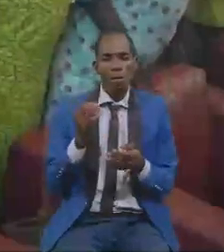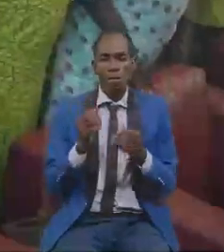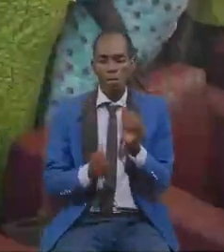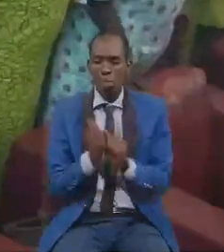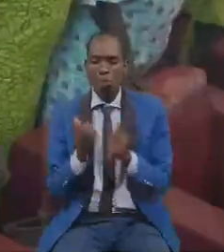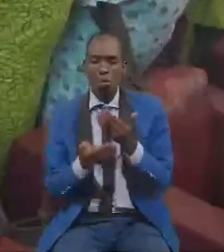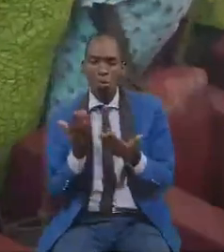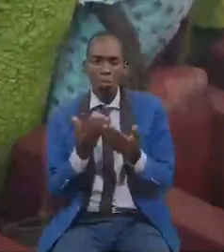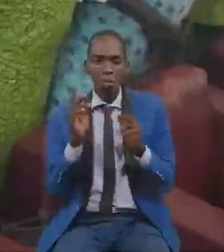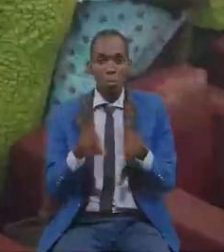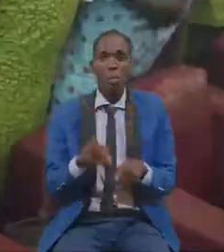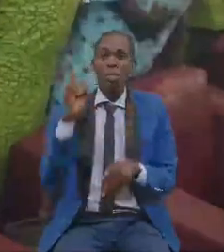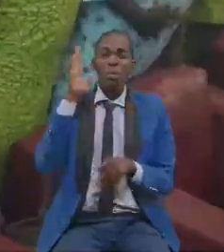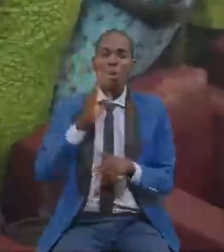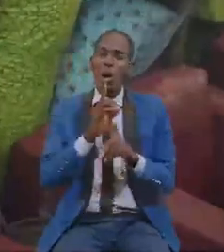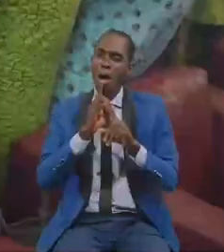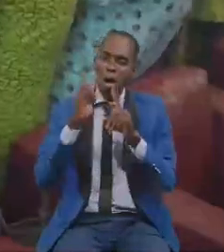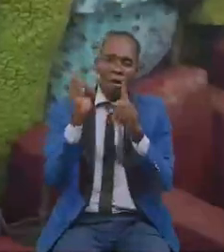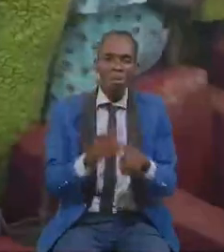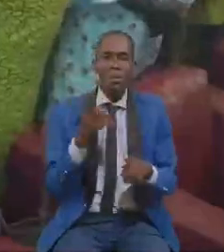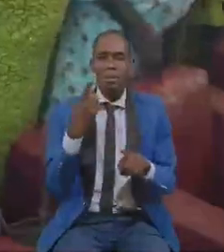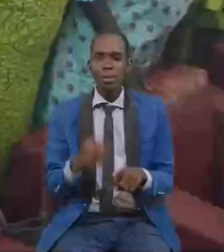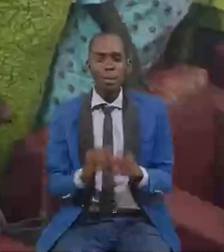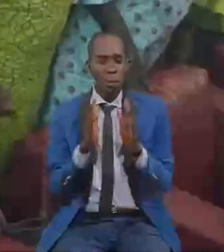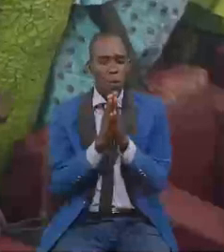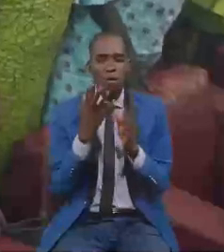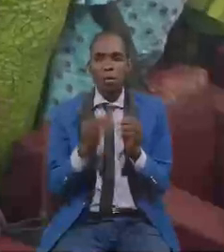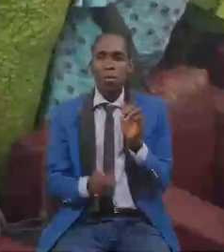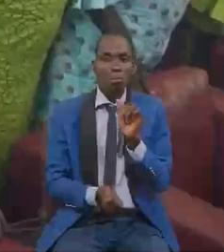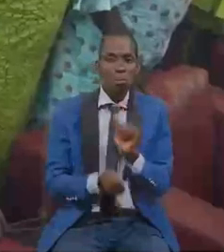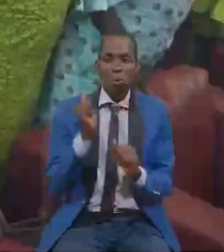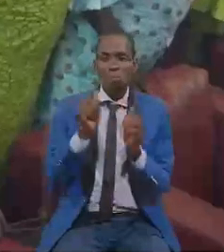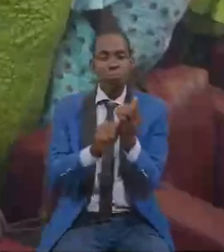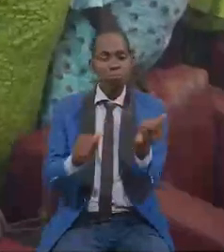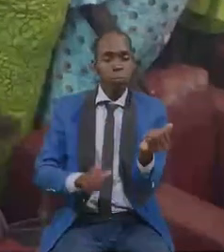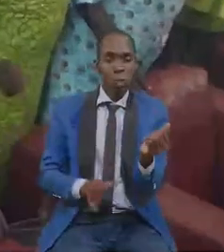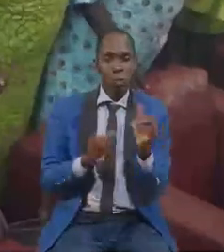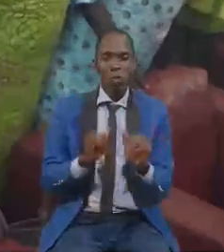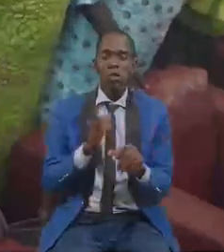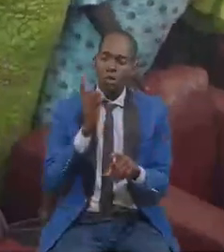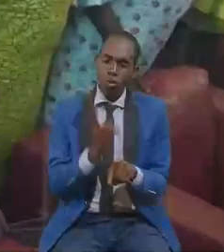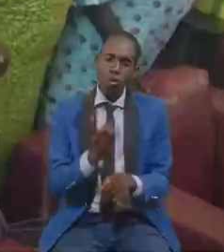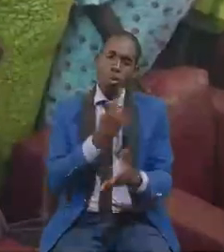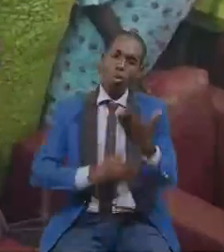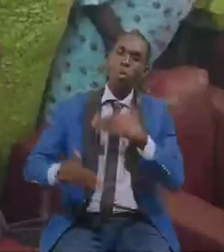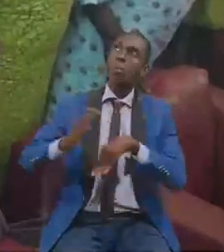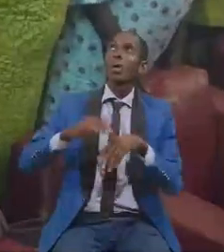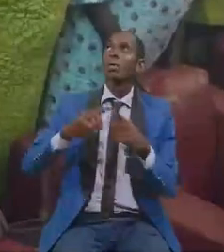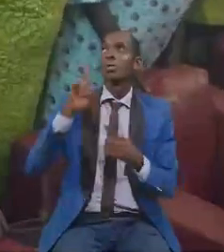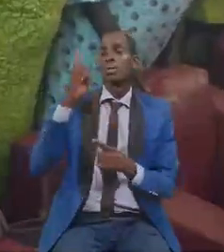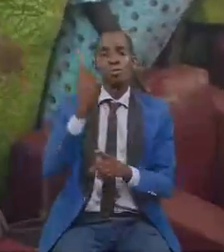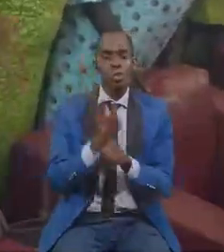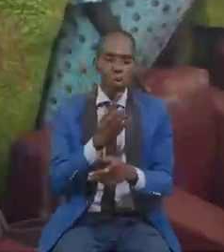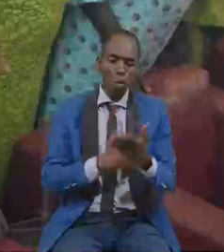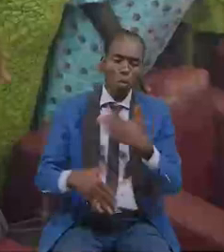va exaucer la prière du plus vil. Il va exaucer la prière du grand rétrograde. Retourne au Seigneur. retourner au